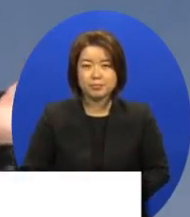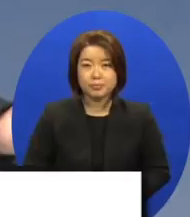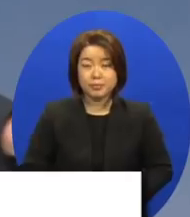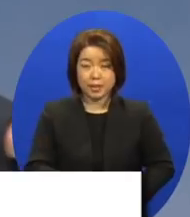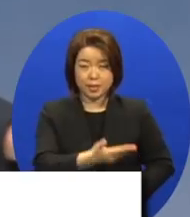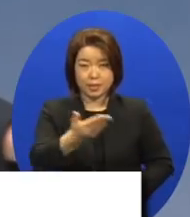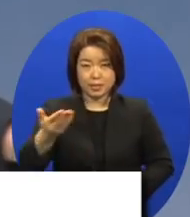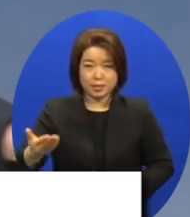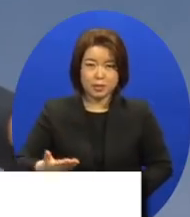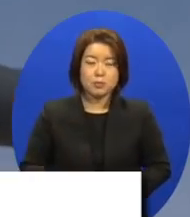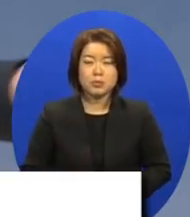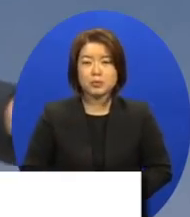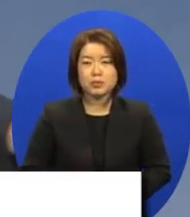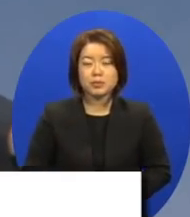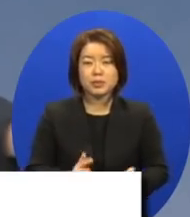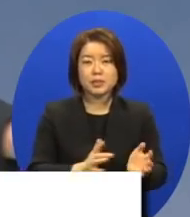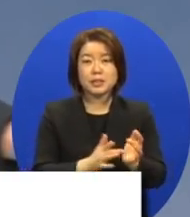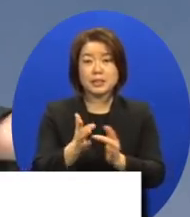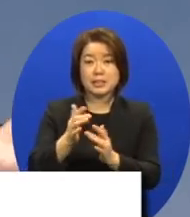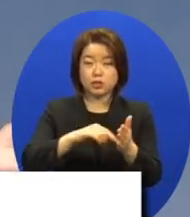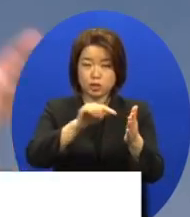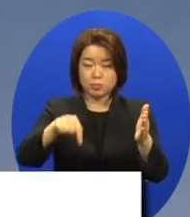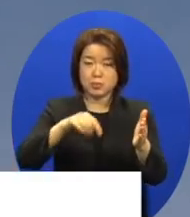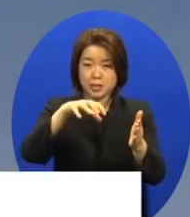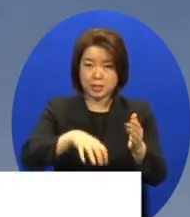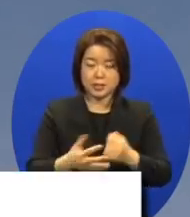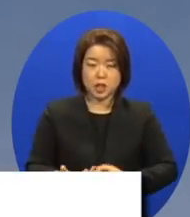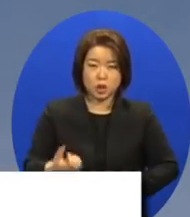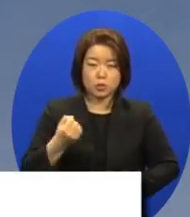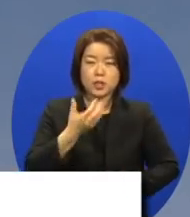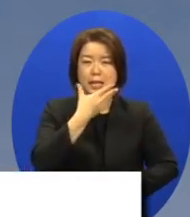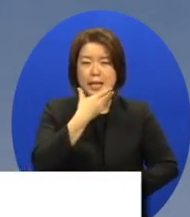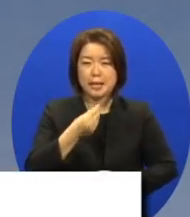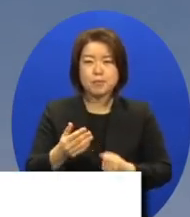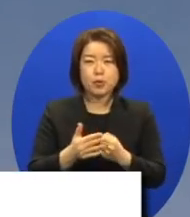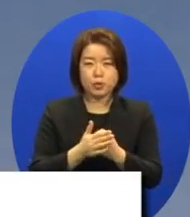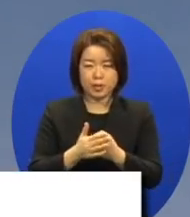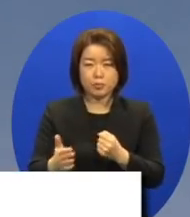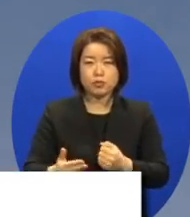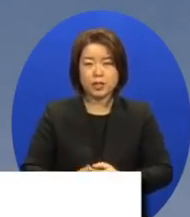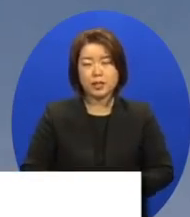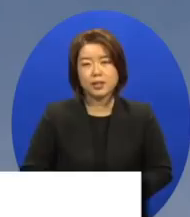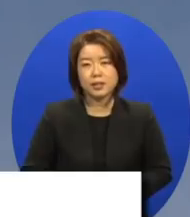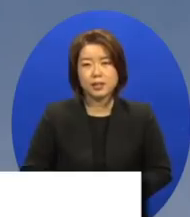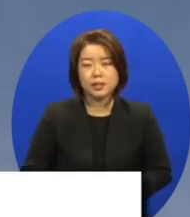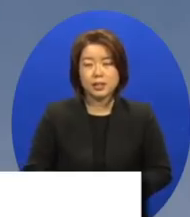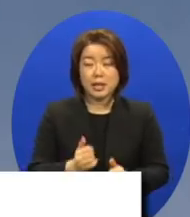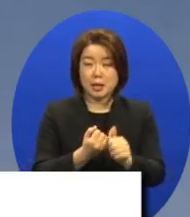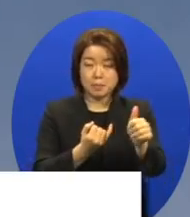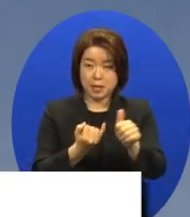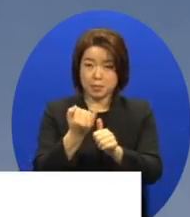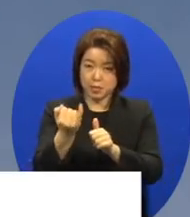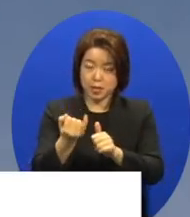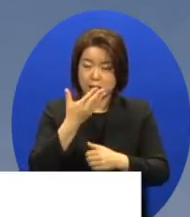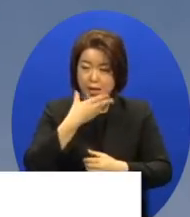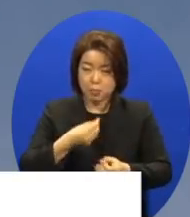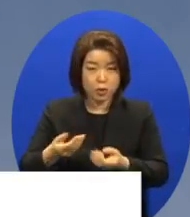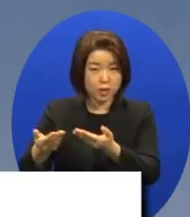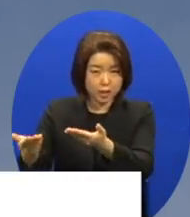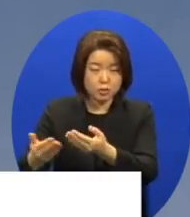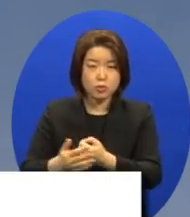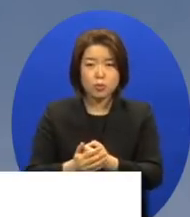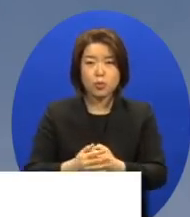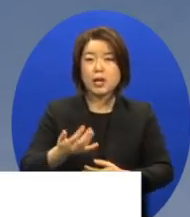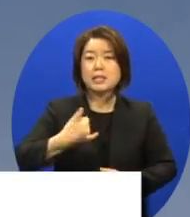여러분 예수님 안에서 누리는 행복 때문에 배우자를 행복하게 해주고